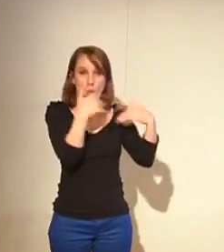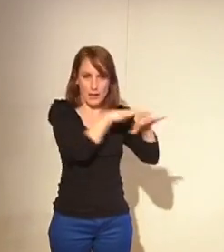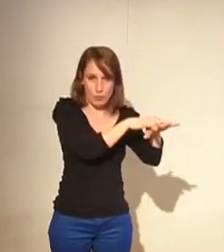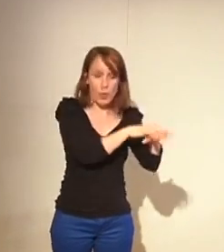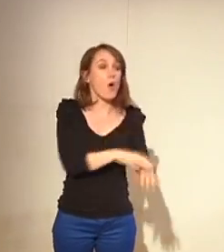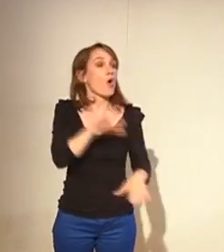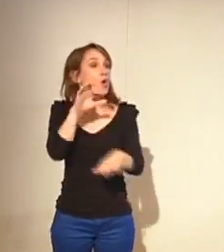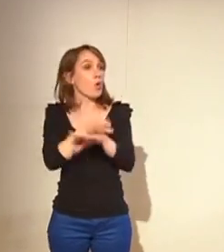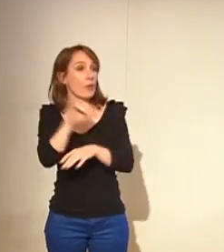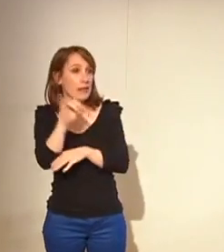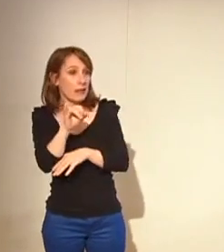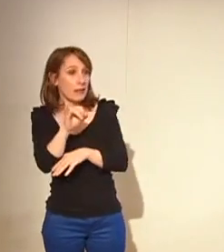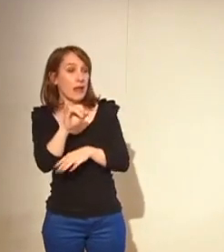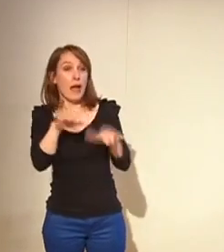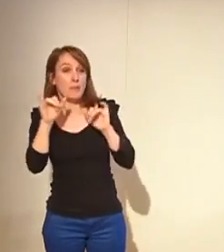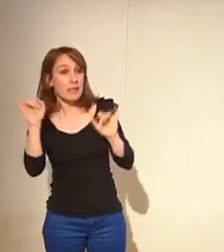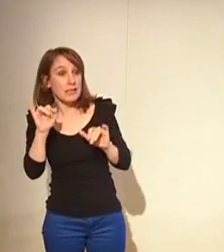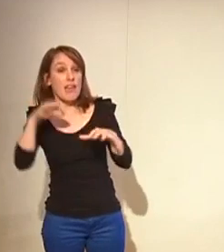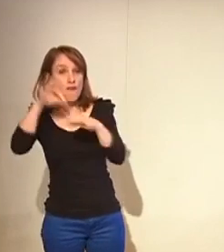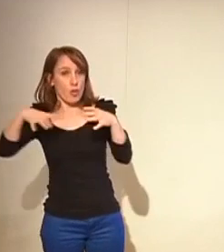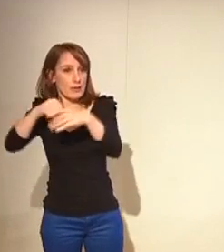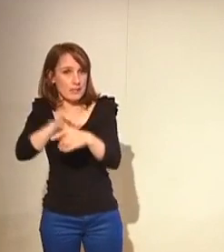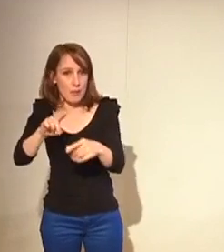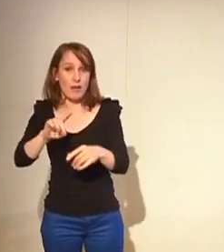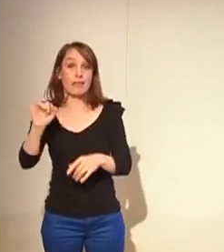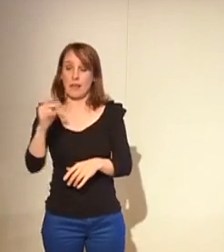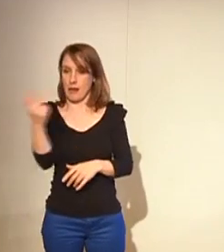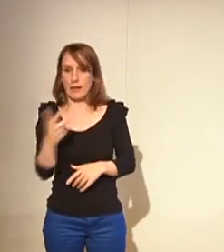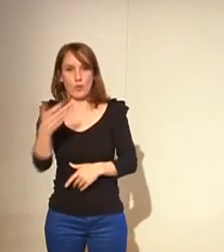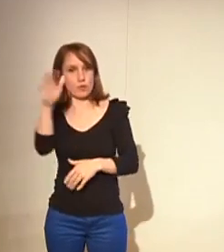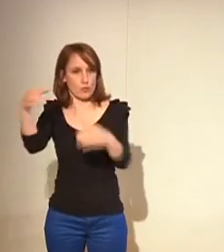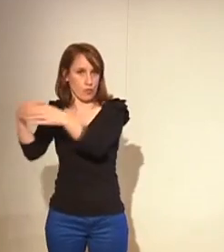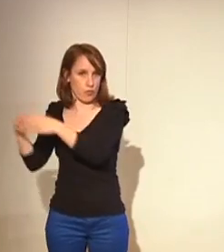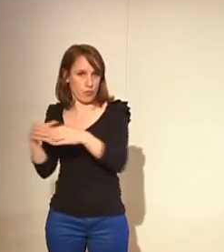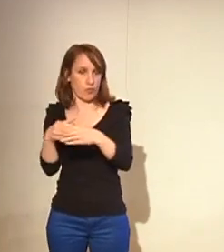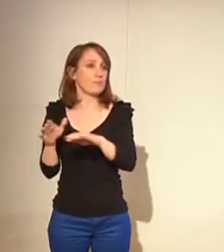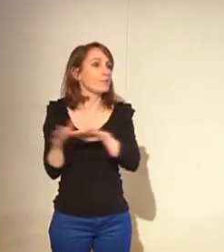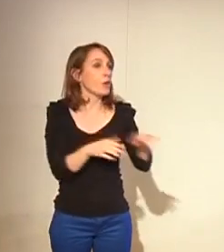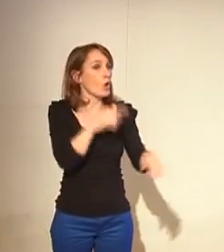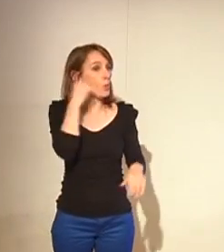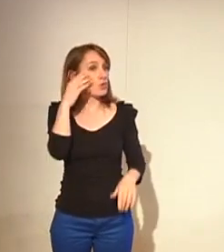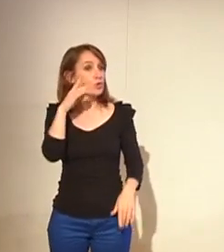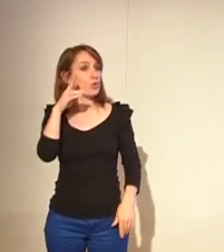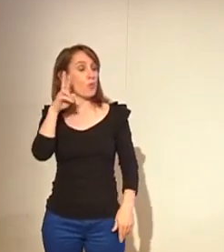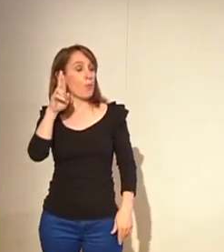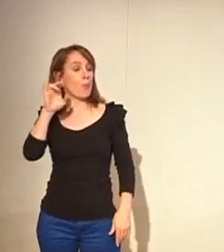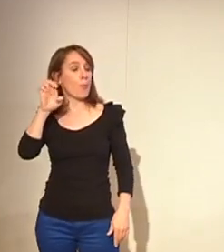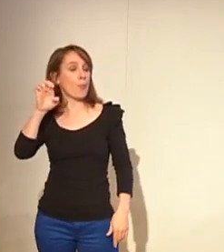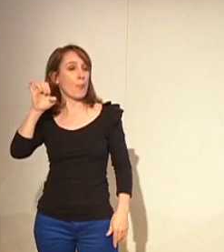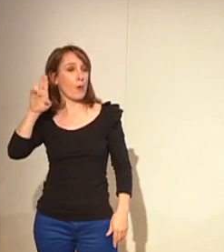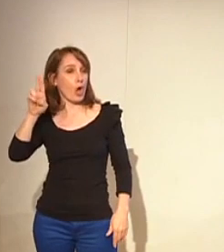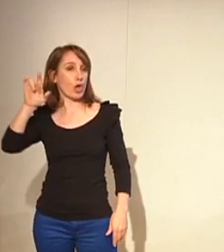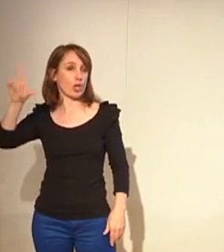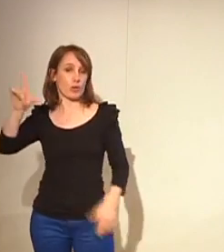qui est contre qui s'abstient qui ne prend pas part au vote les trois autres groupes et je soumets la candidature de Monsieur Breuil avec pour suppléante madame